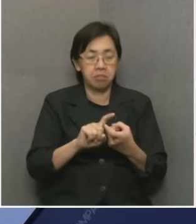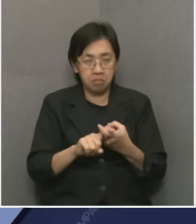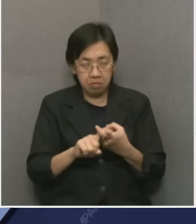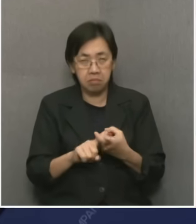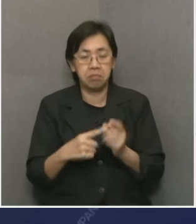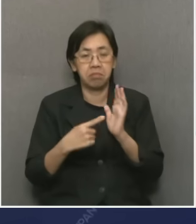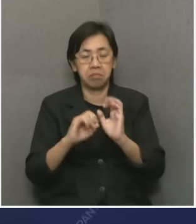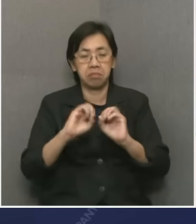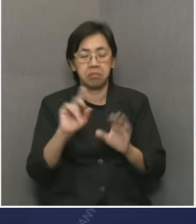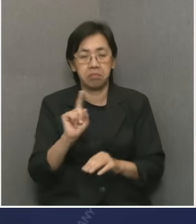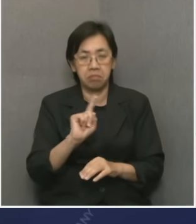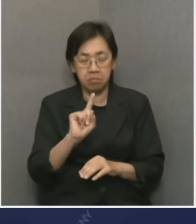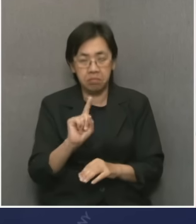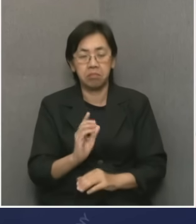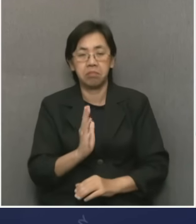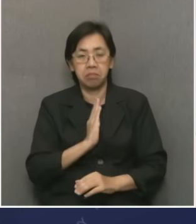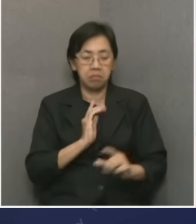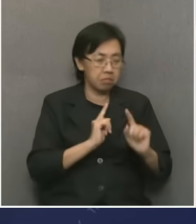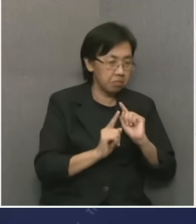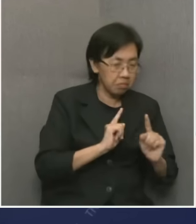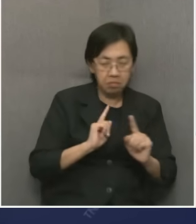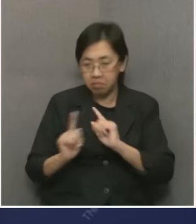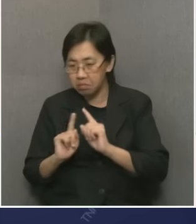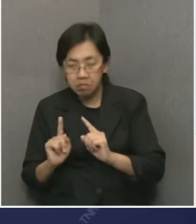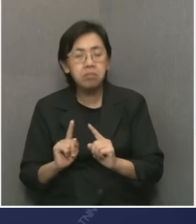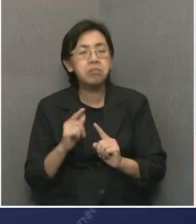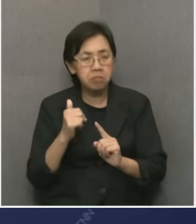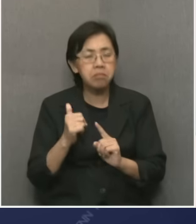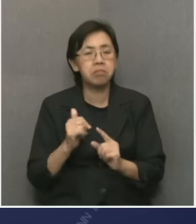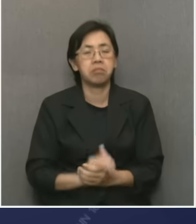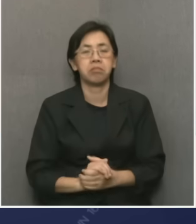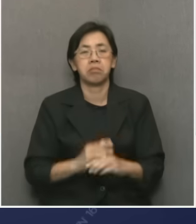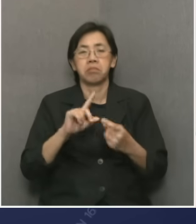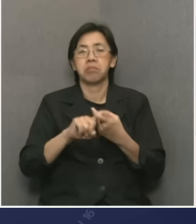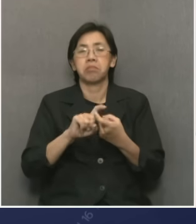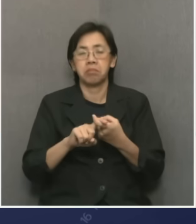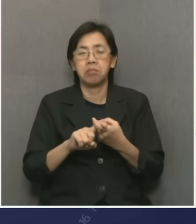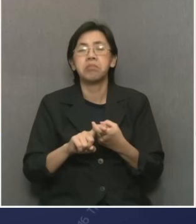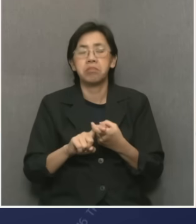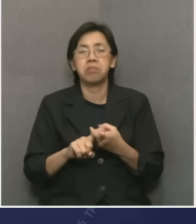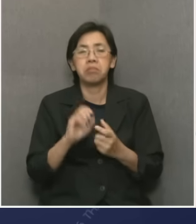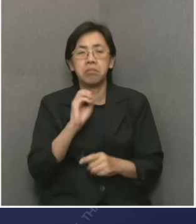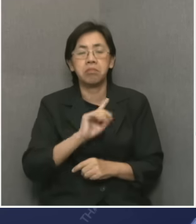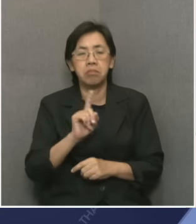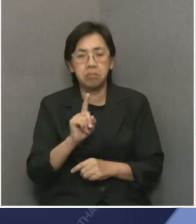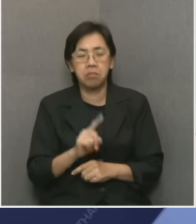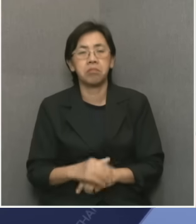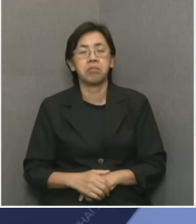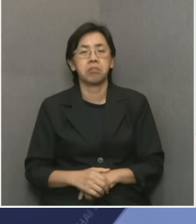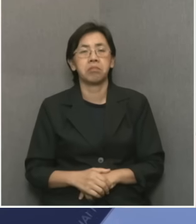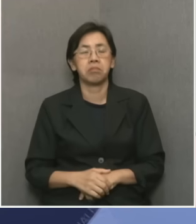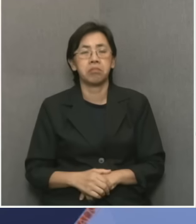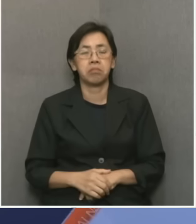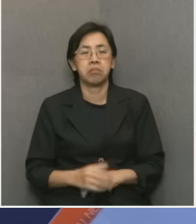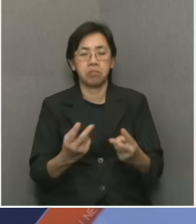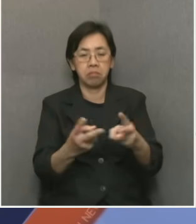ชัดเจนเรื่องของการเป็นตัวกลางในการเจรจาไกล่เกลี่ยทั้งสองฝ่ายแล้วก็หยิบยกเอาเครื่องมือสำคัญเลยก็คือเวทีคณะมนตรีความมั่นคงแห่งส